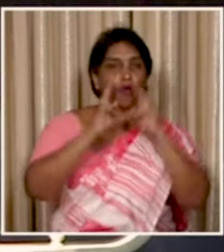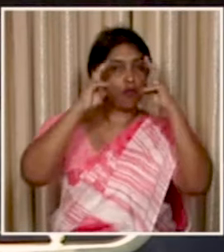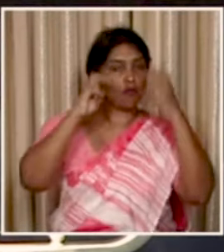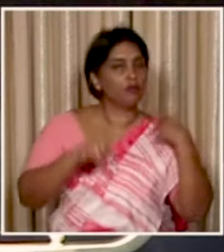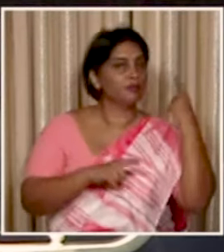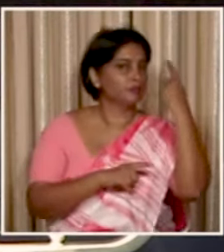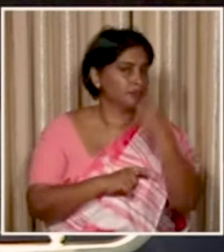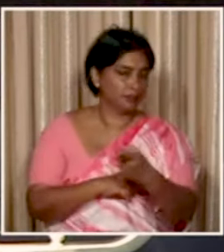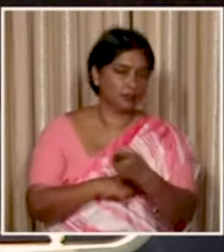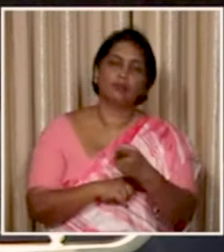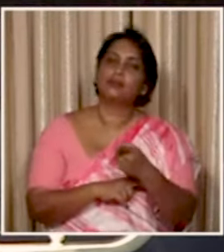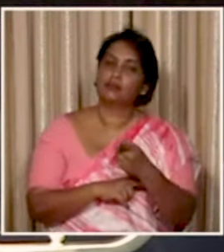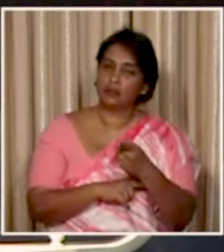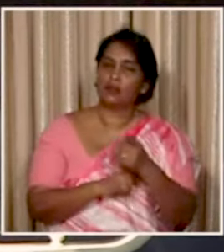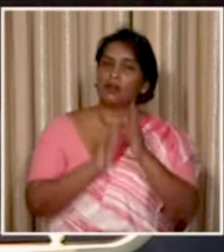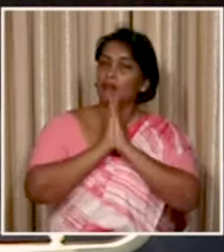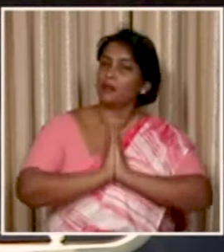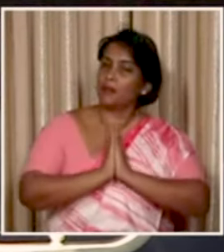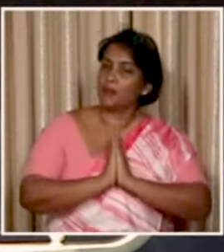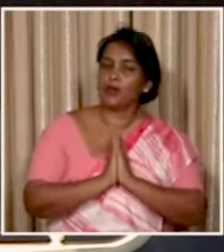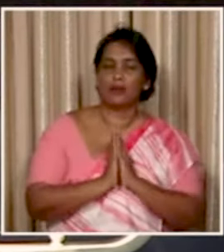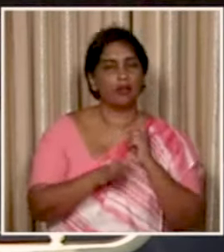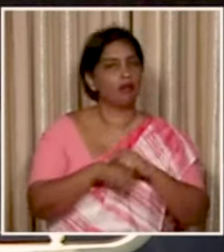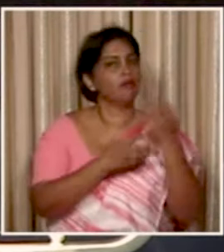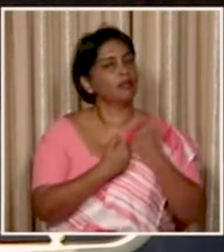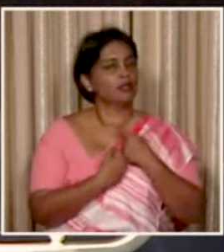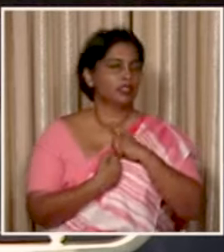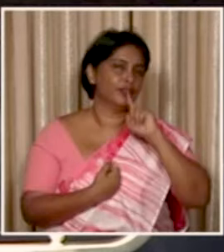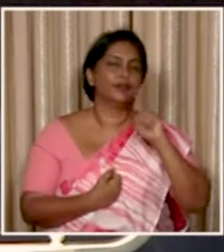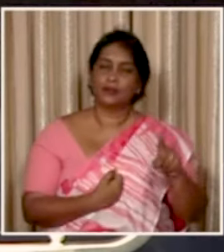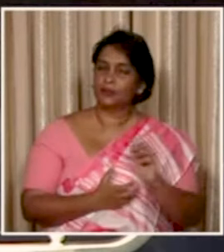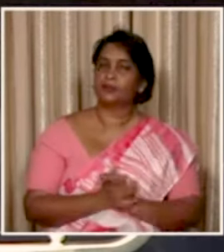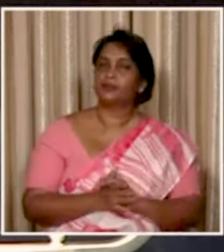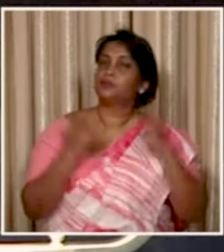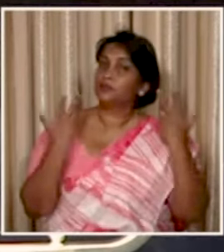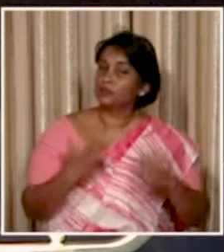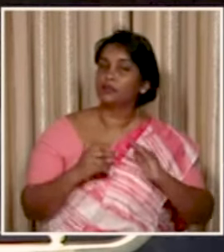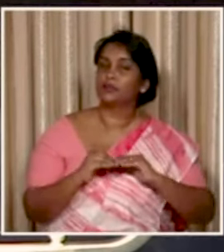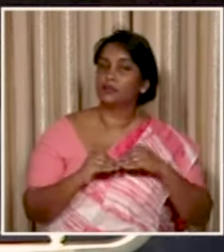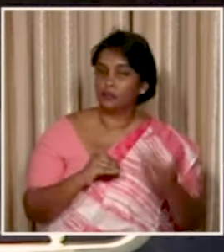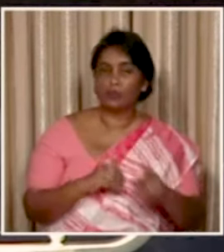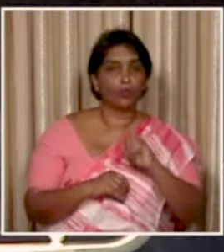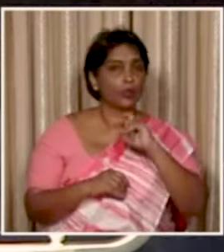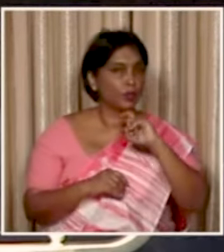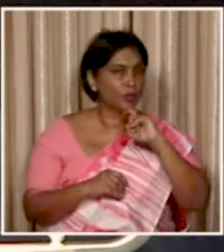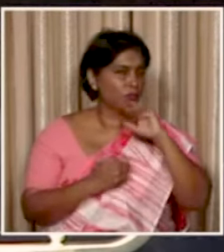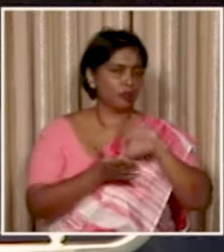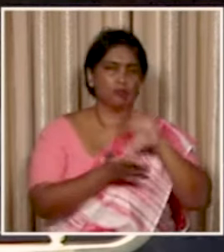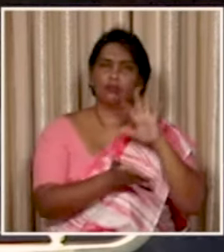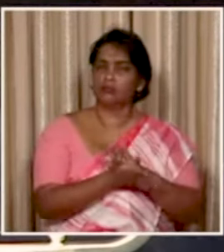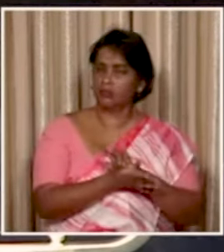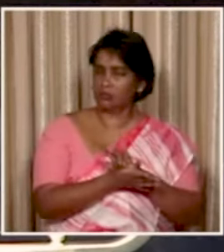முடியாதென்று மறுத்துவிட்டார்கள். அதன்போது நாம் ஆலய வழிபாட்டினை தடுப்பதாயின் நீதிமன்ற தடை உத்தரவு உள்ளதா இருந்தால் அதனை காண்பிக்குமாறு